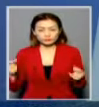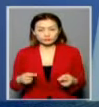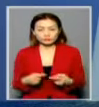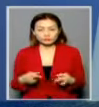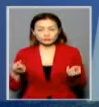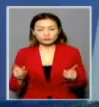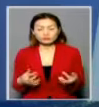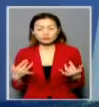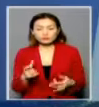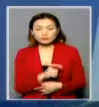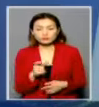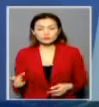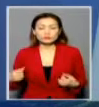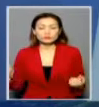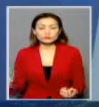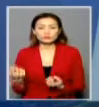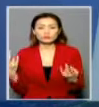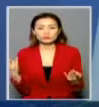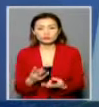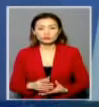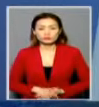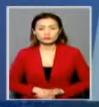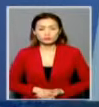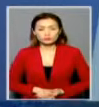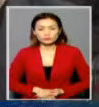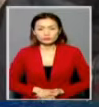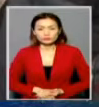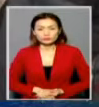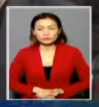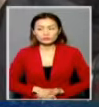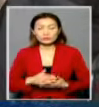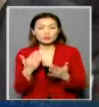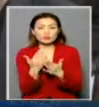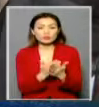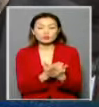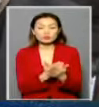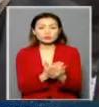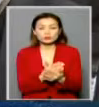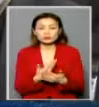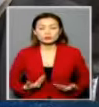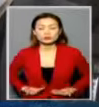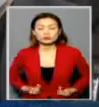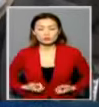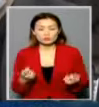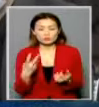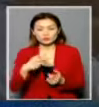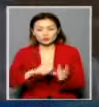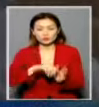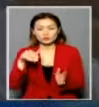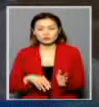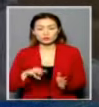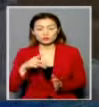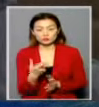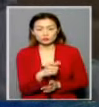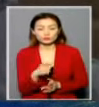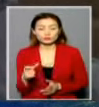нағыз мұқтаж азаматтар қолдауға қол жеткізуі тиіс. Бұл бағдарламада ең төменгі күнкөріс деңгейі 36000 теңгеден